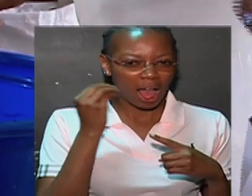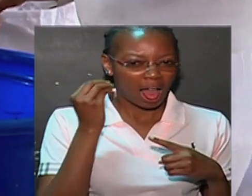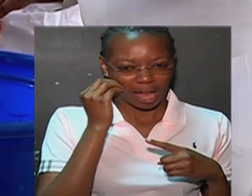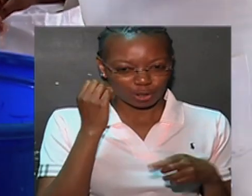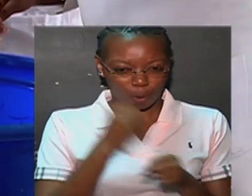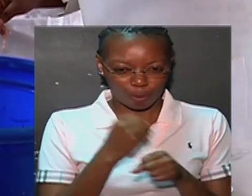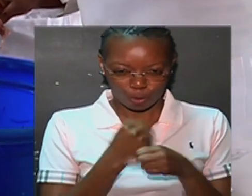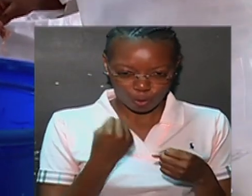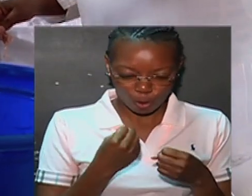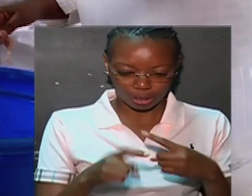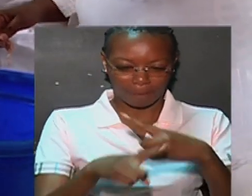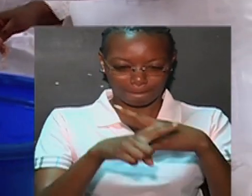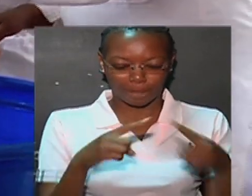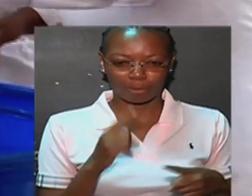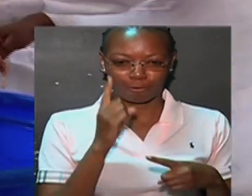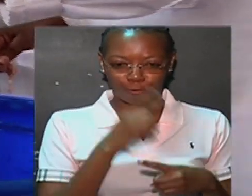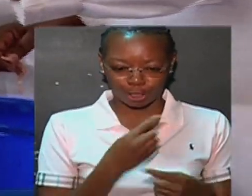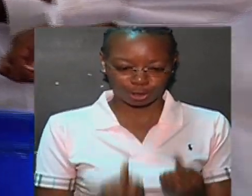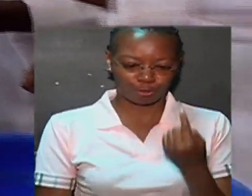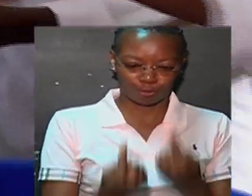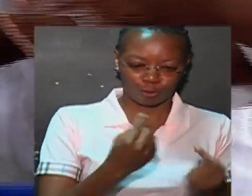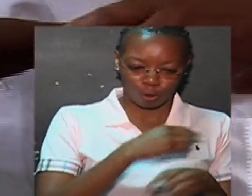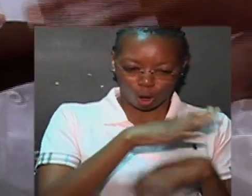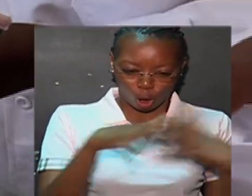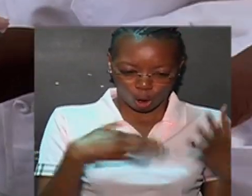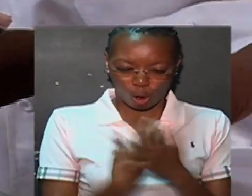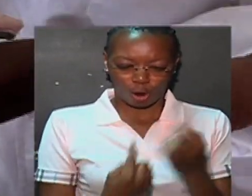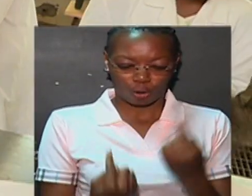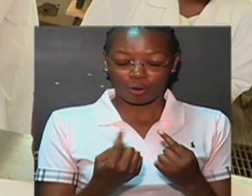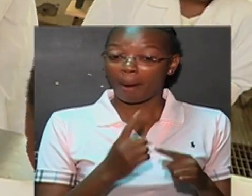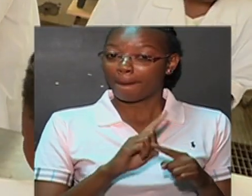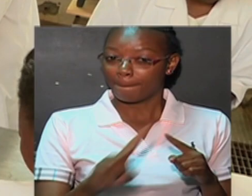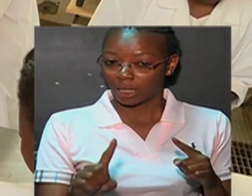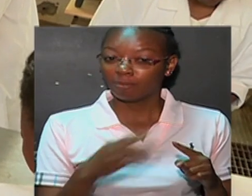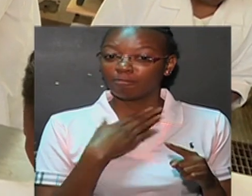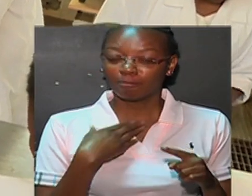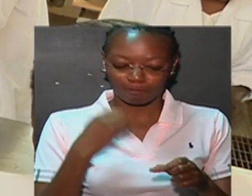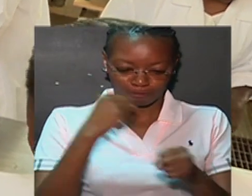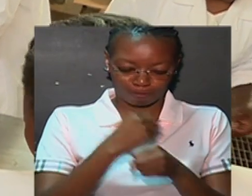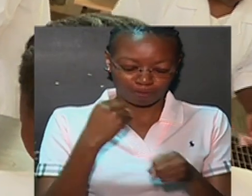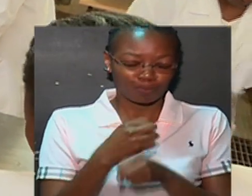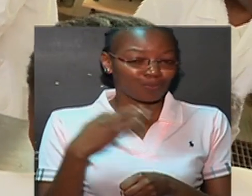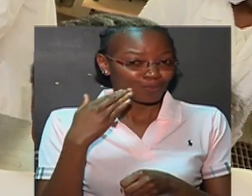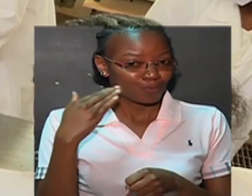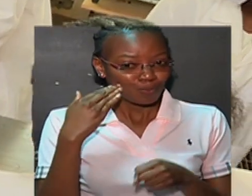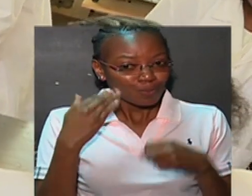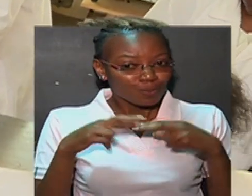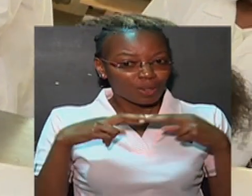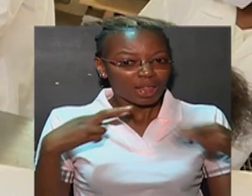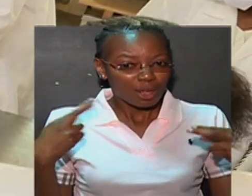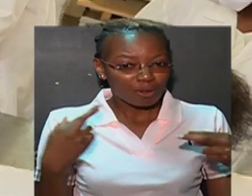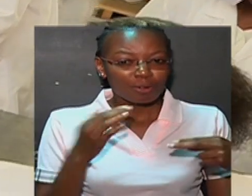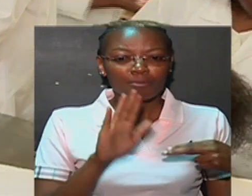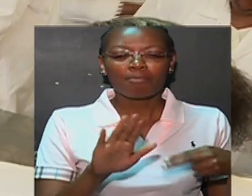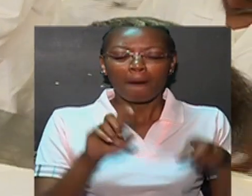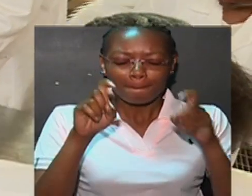kugawanywa visehemu sehemu. Unapotaka kutengeza meatloaf ama sausages, lazima ujue unatakikana kutumia sehemu